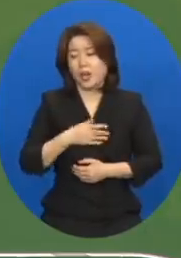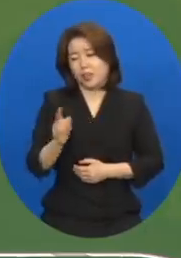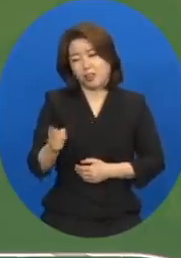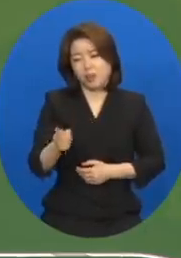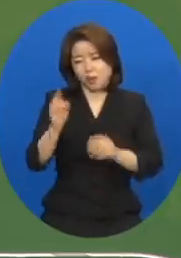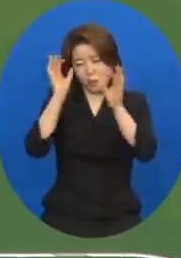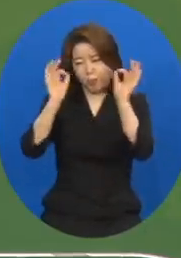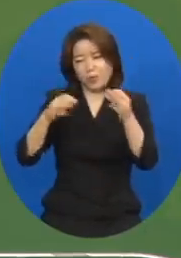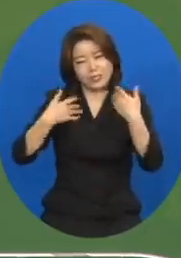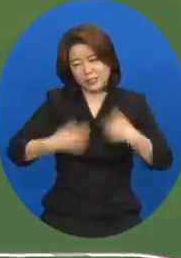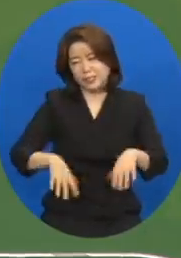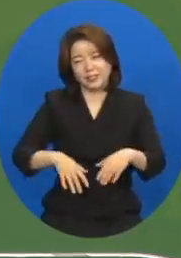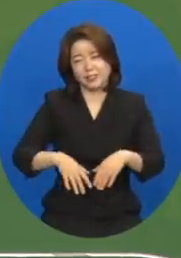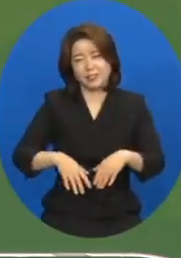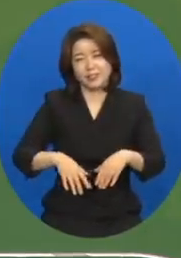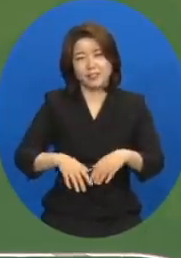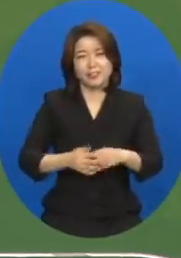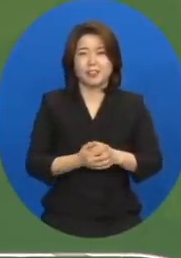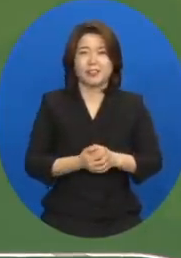보기가 지쳤다.